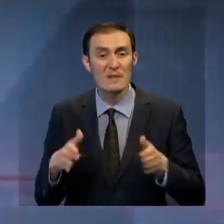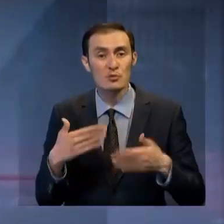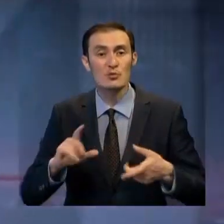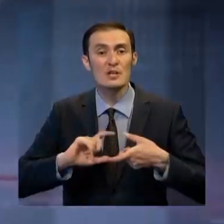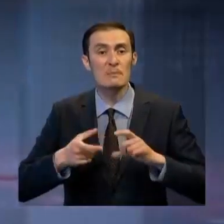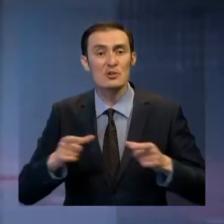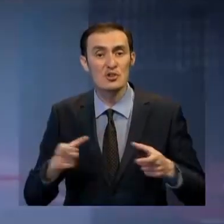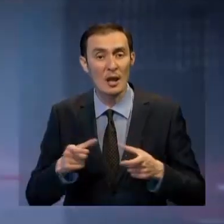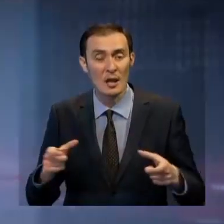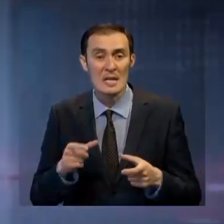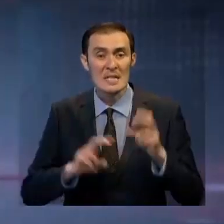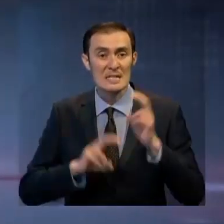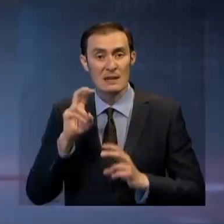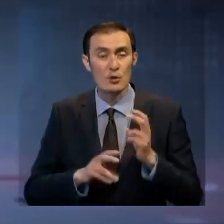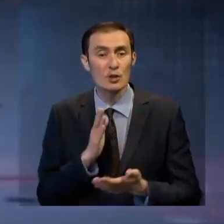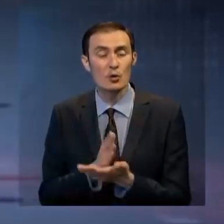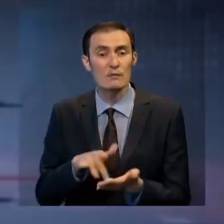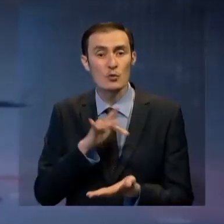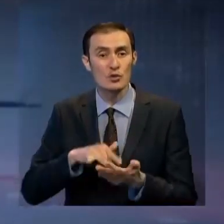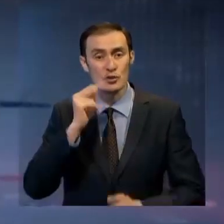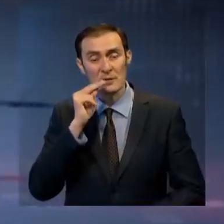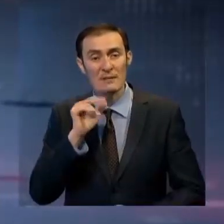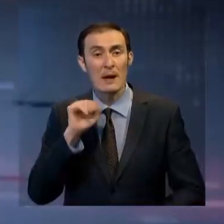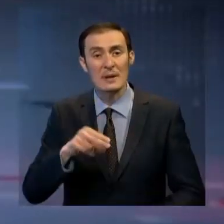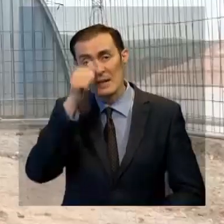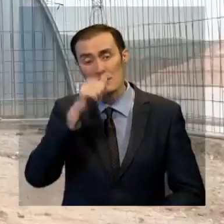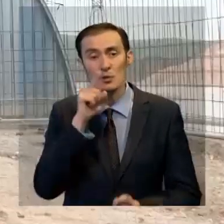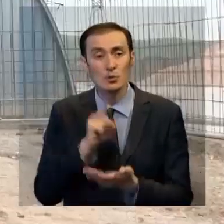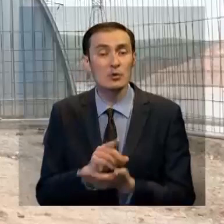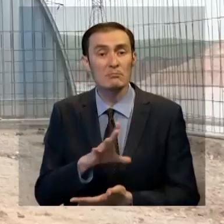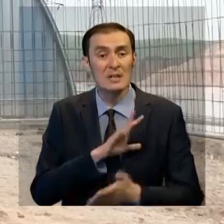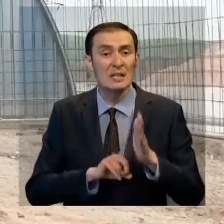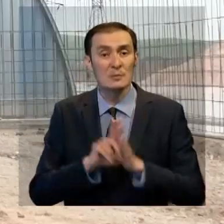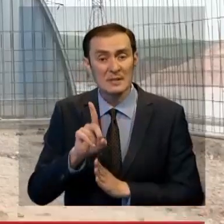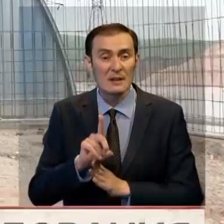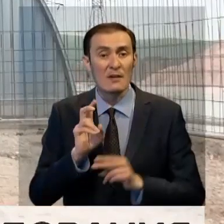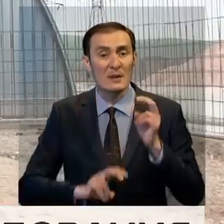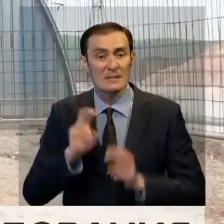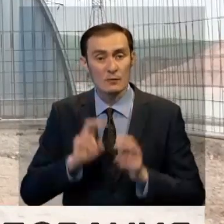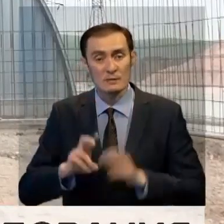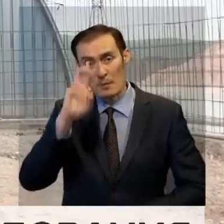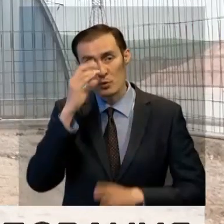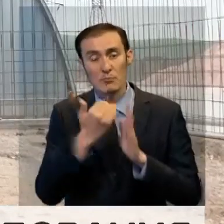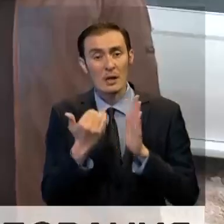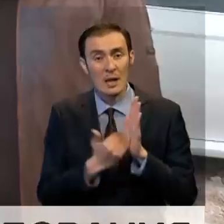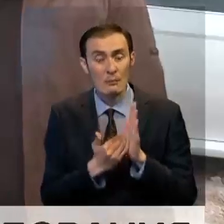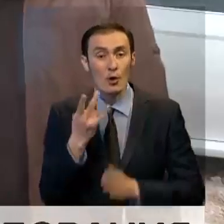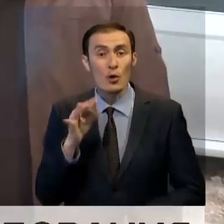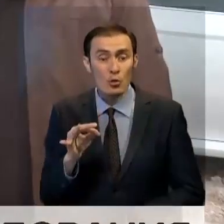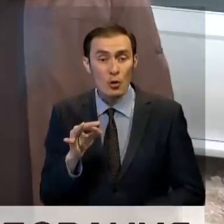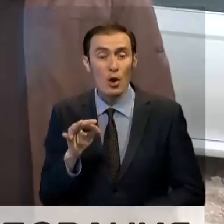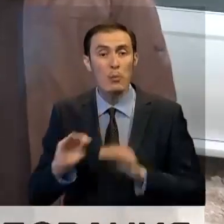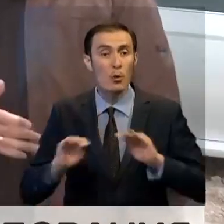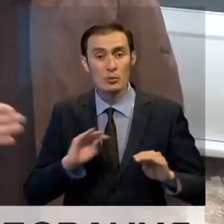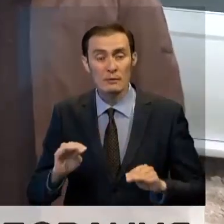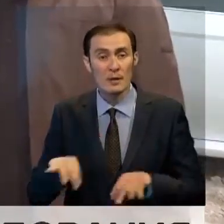выпуску кирпича. Завод расположен в Шымкенте и в апреле должны были запустить в рамках госпрограммы. Однако техника